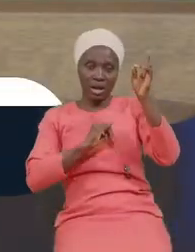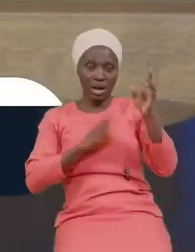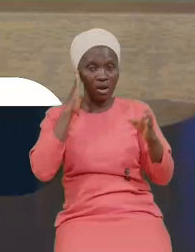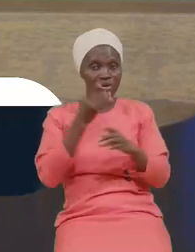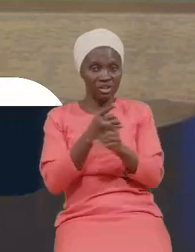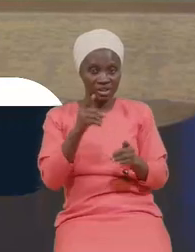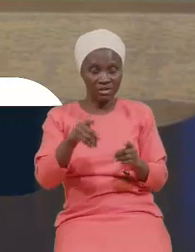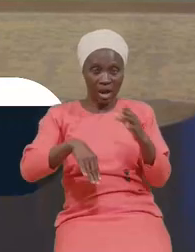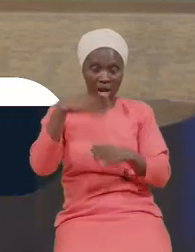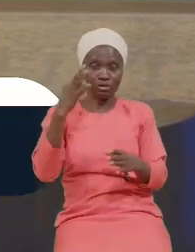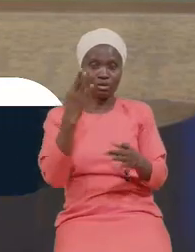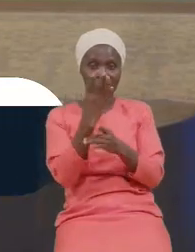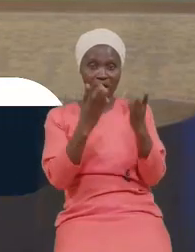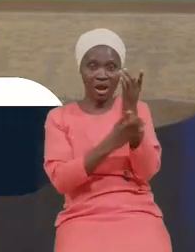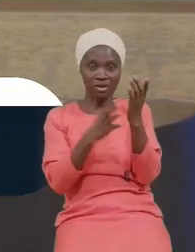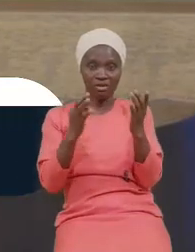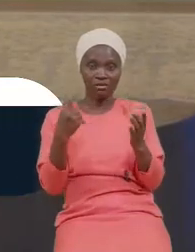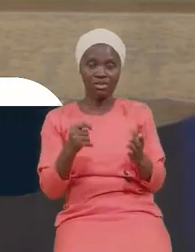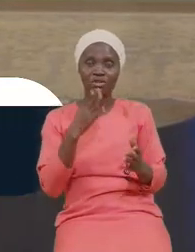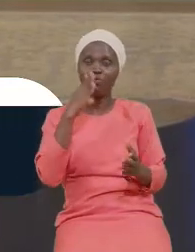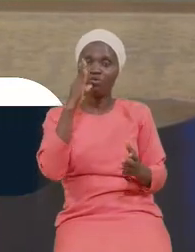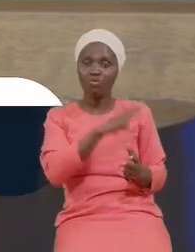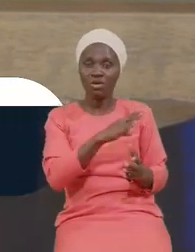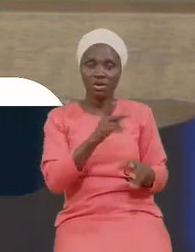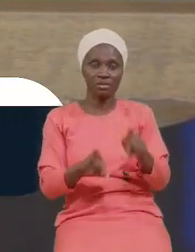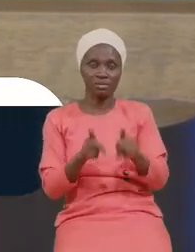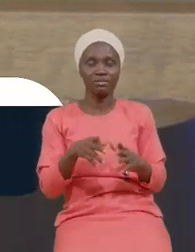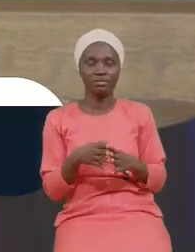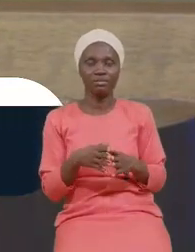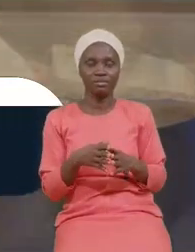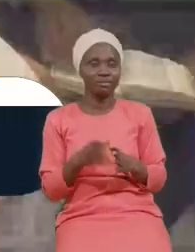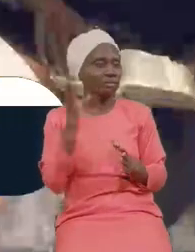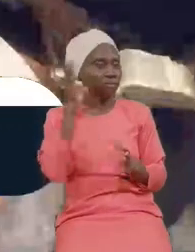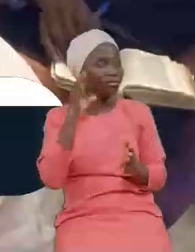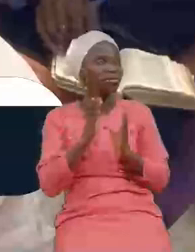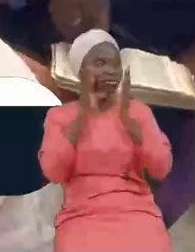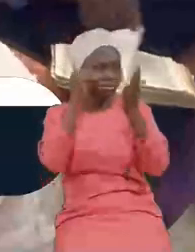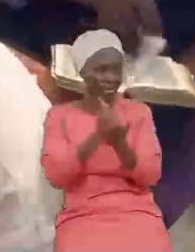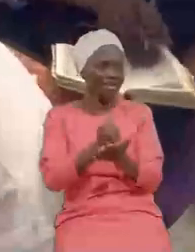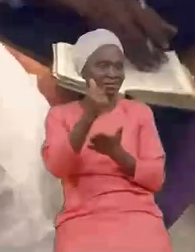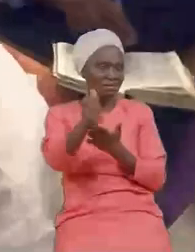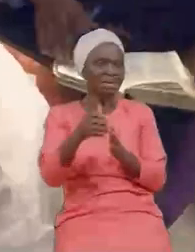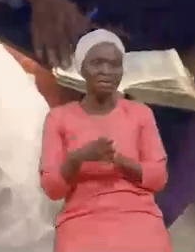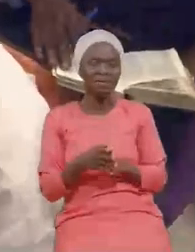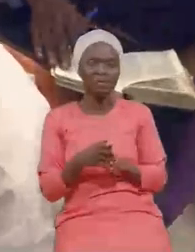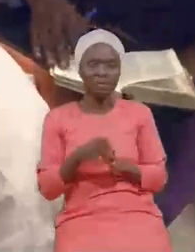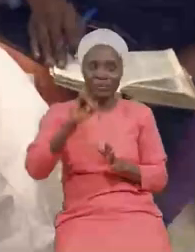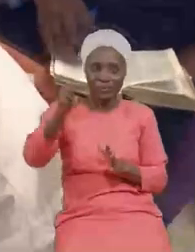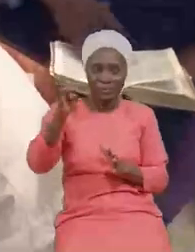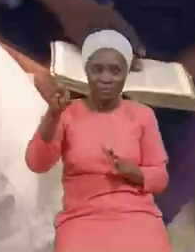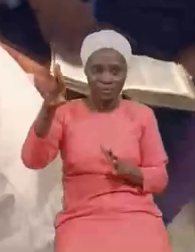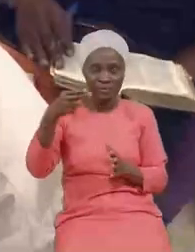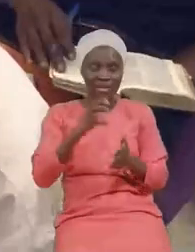je te délivrer de la main des méchants vous n'avez pas entendu cela Jérémy 15-21